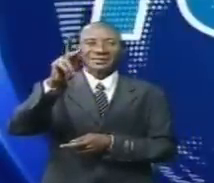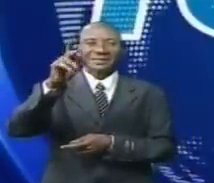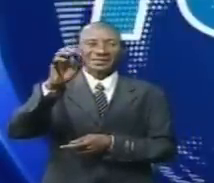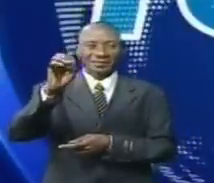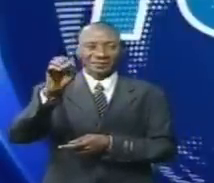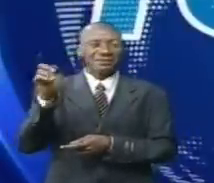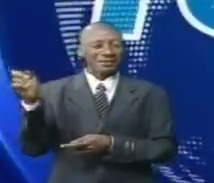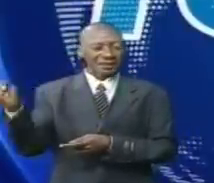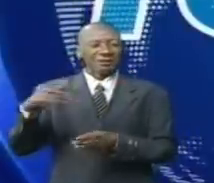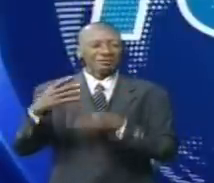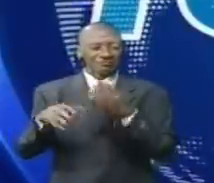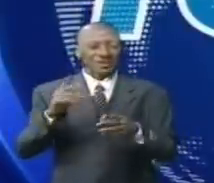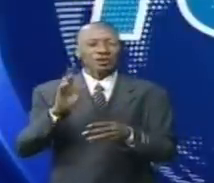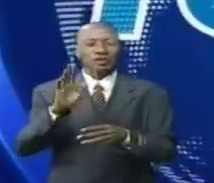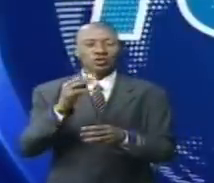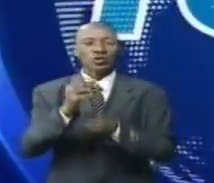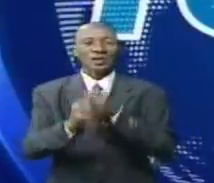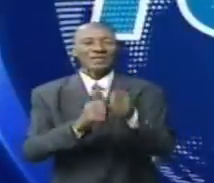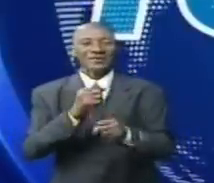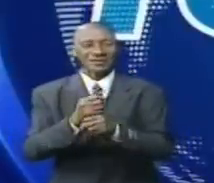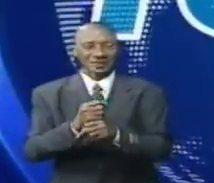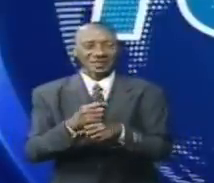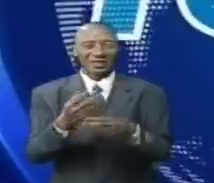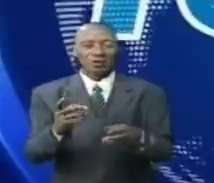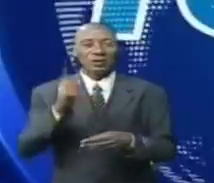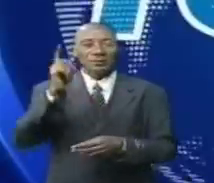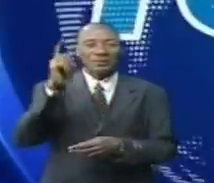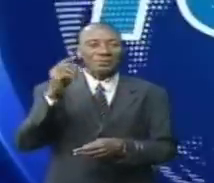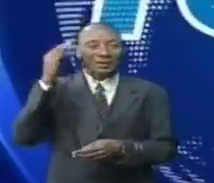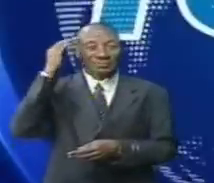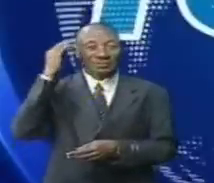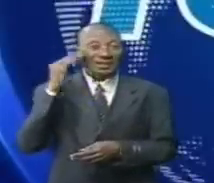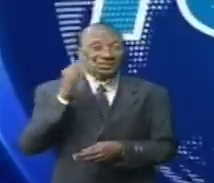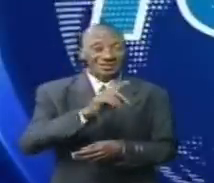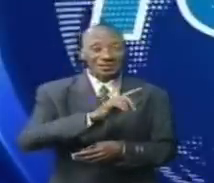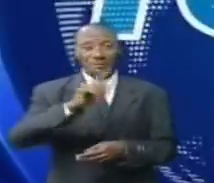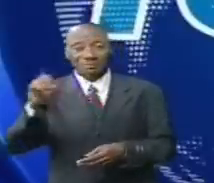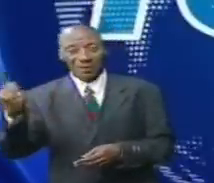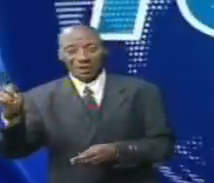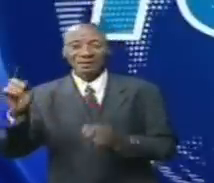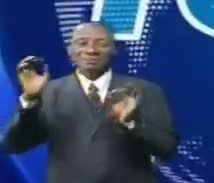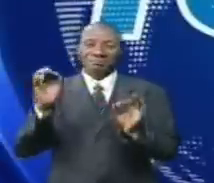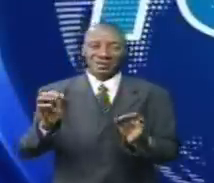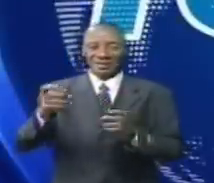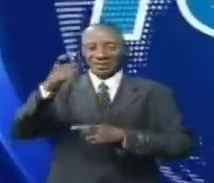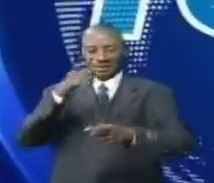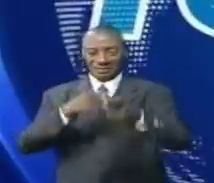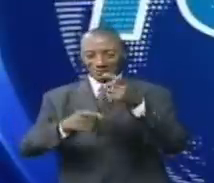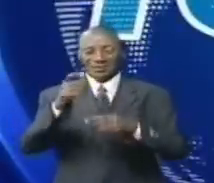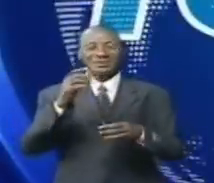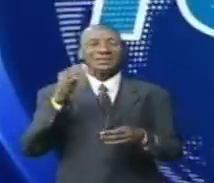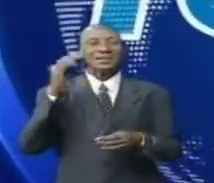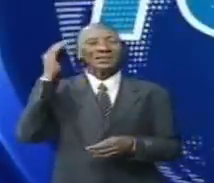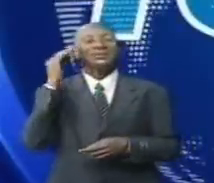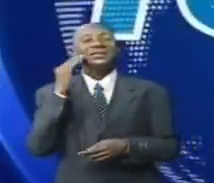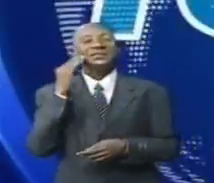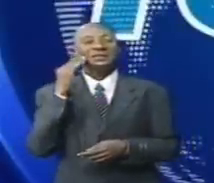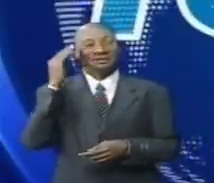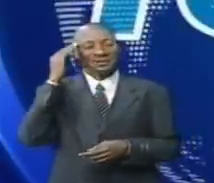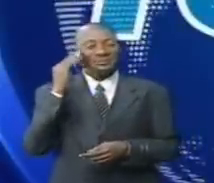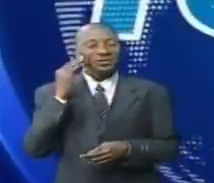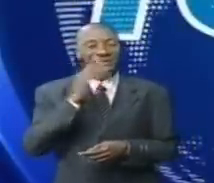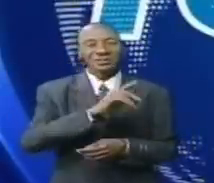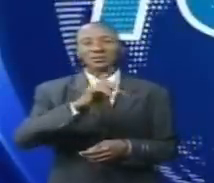du Tourisme a représenté le premier ministre Samalou Kondé, modéré Ntsimba, de rappeler à cette population la nécessité